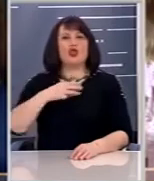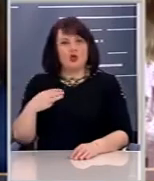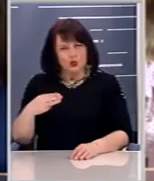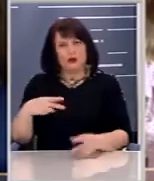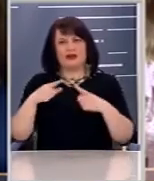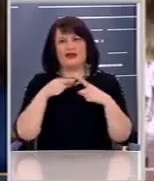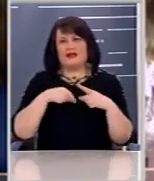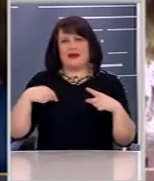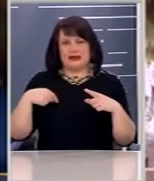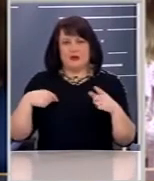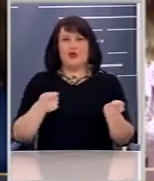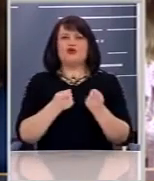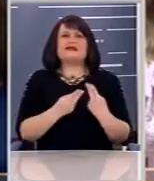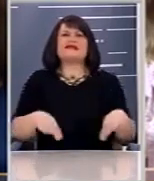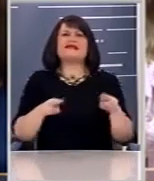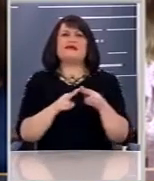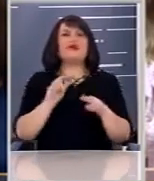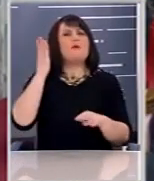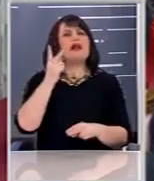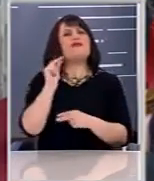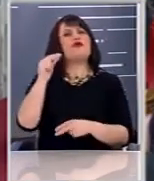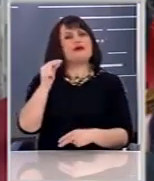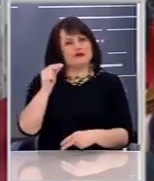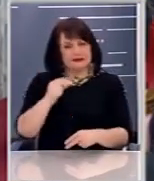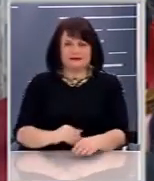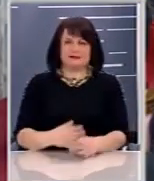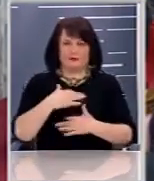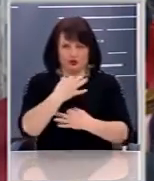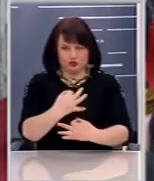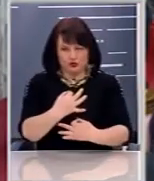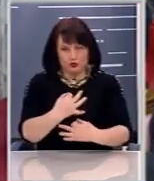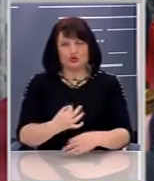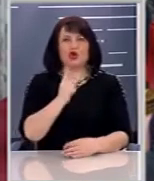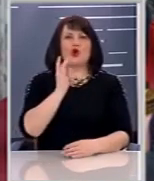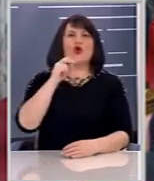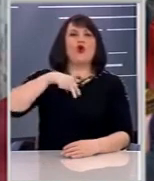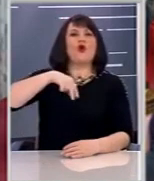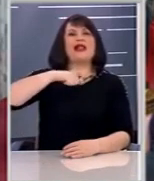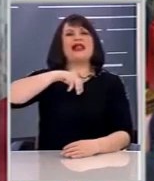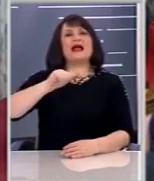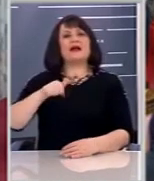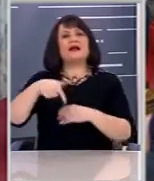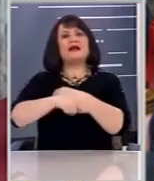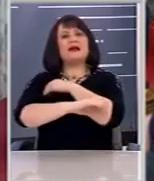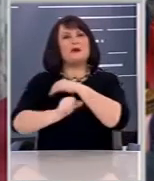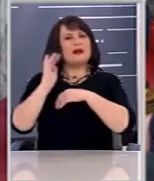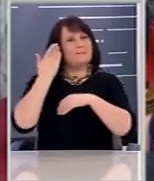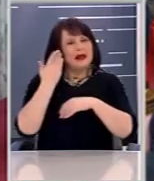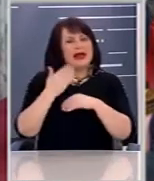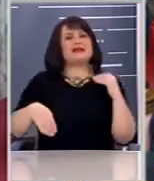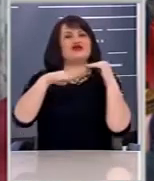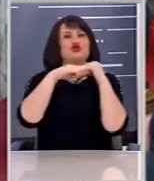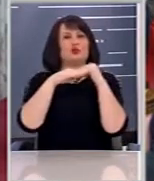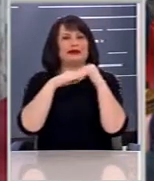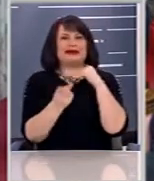Συμβούλιο Ένωσης Τέος Βουλευτών, η κυρία Βασιλική Κόλια, πρώην Γενική Γραμματέα Ισότητας των